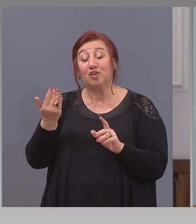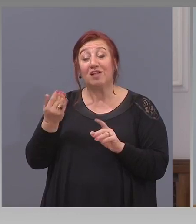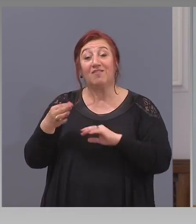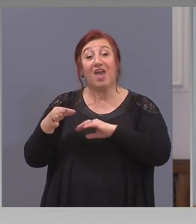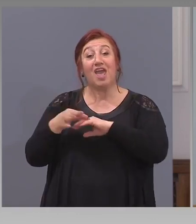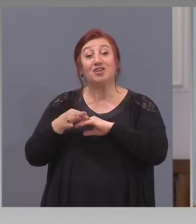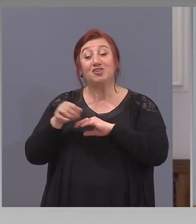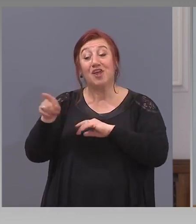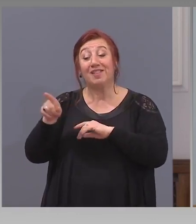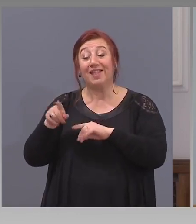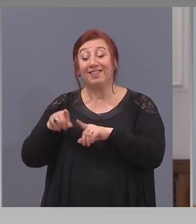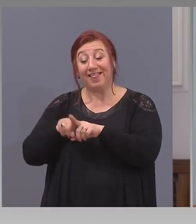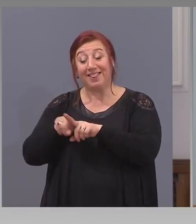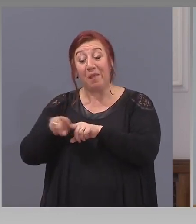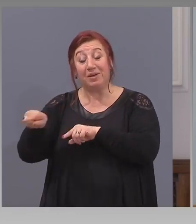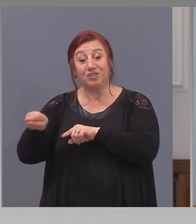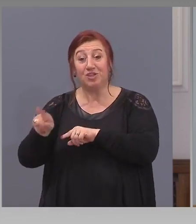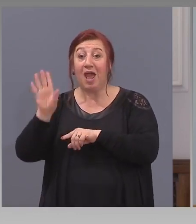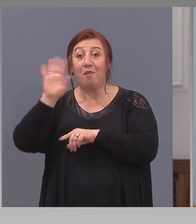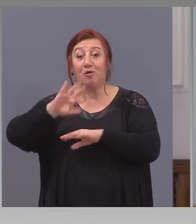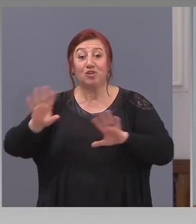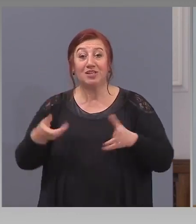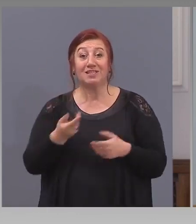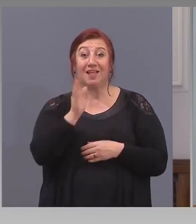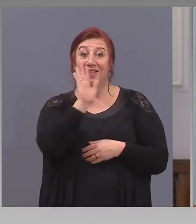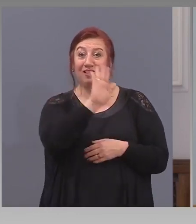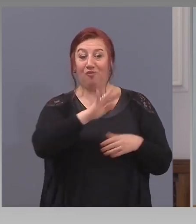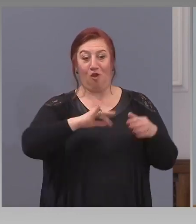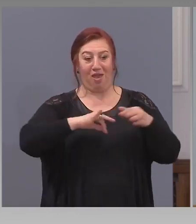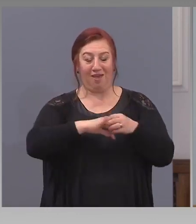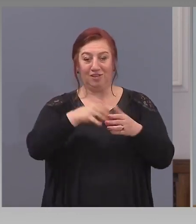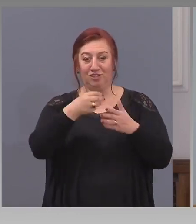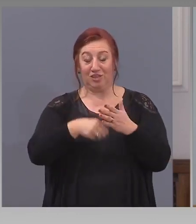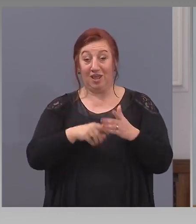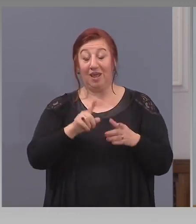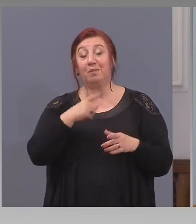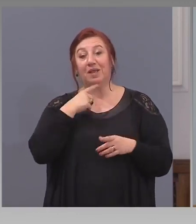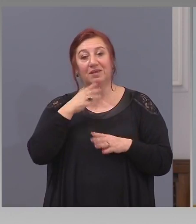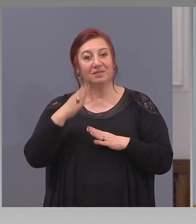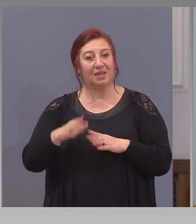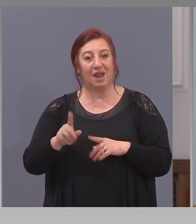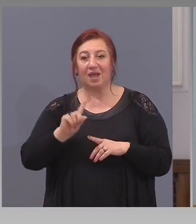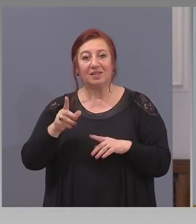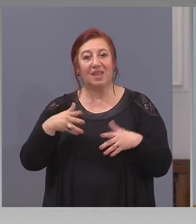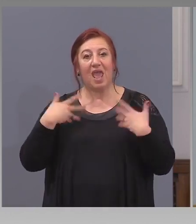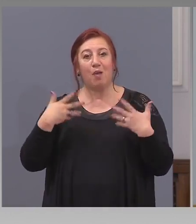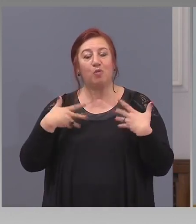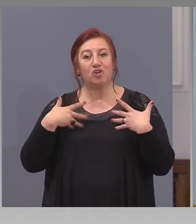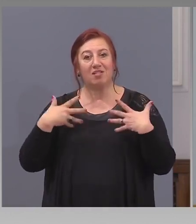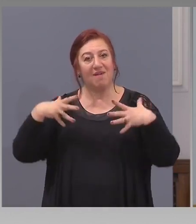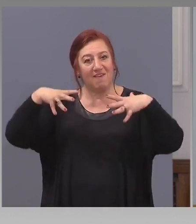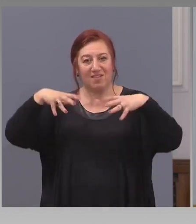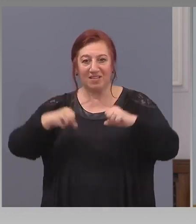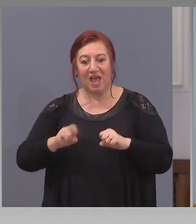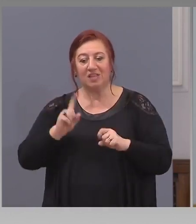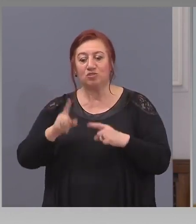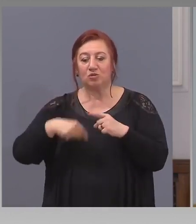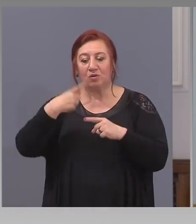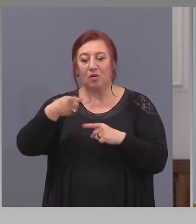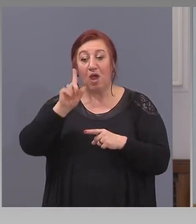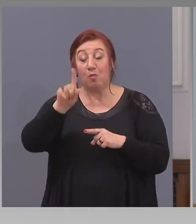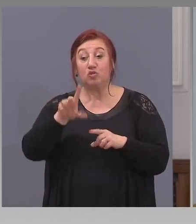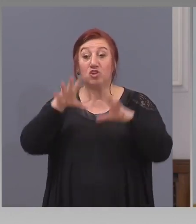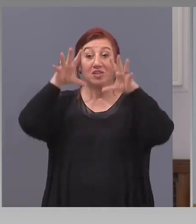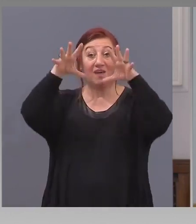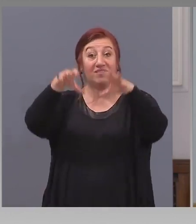твоя. Бих му казал на края на Радев. Не пожелавай властта, защото може да стане твоя. И